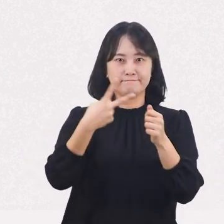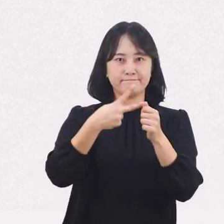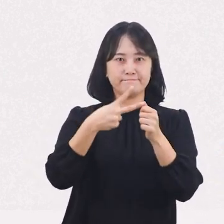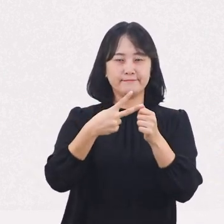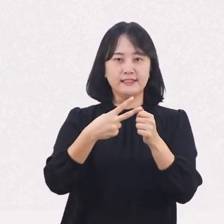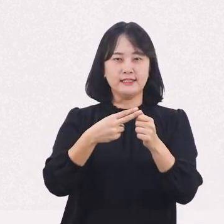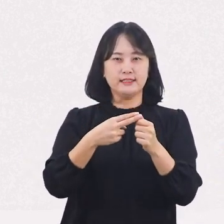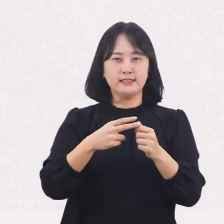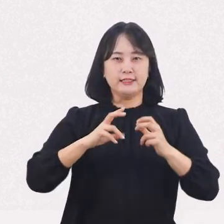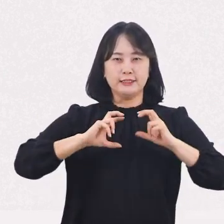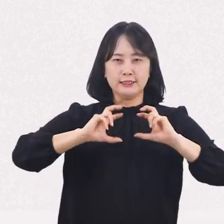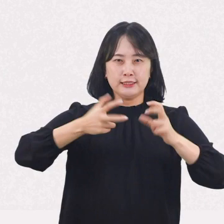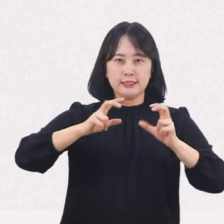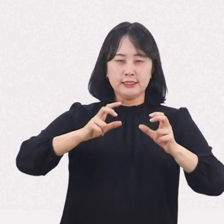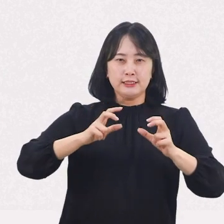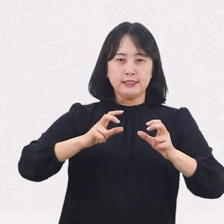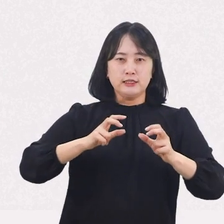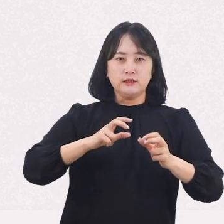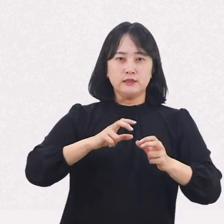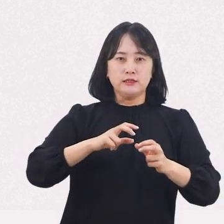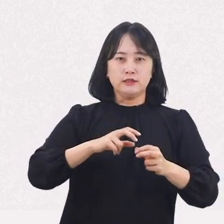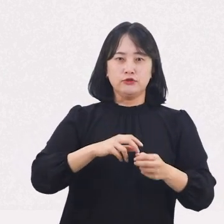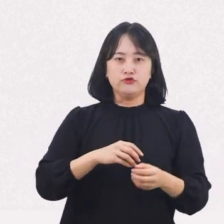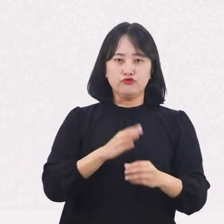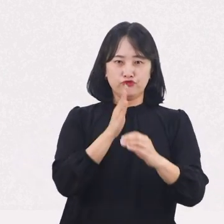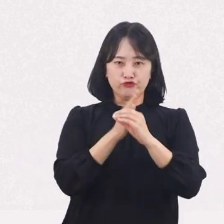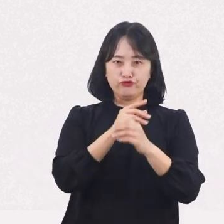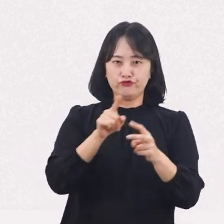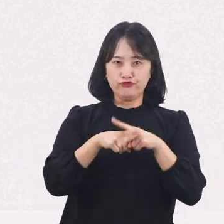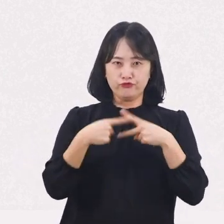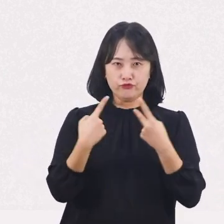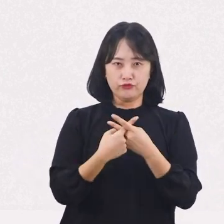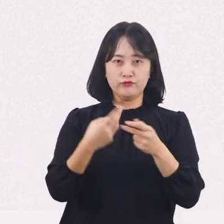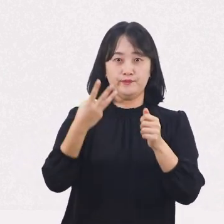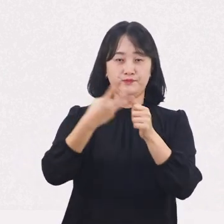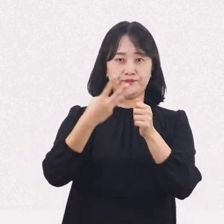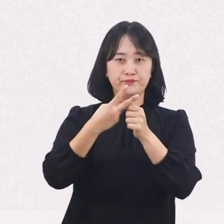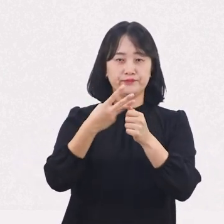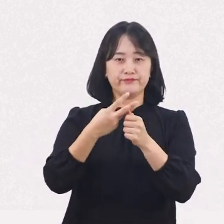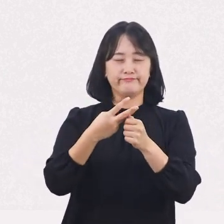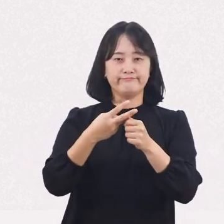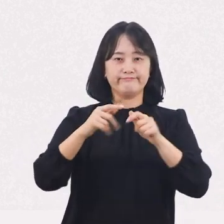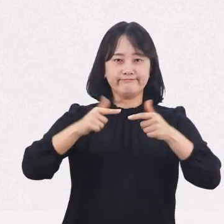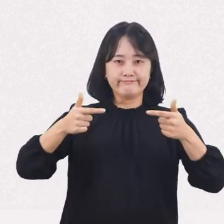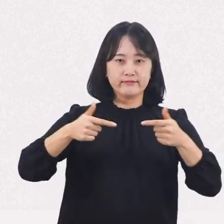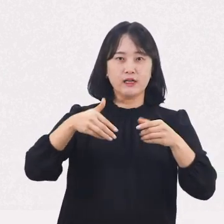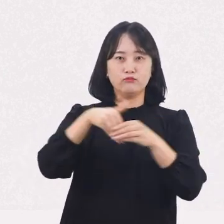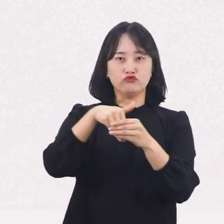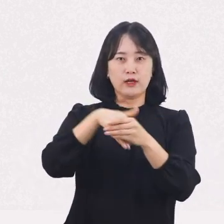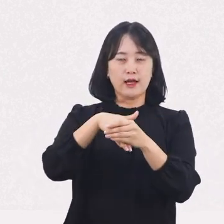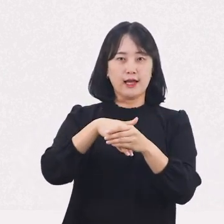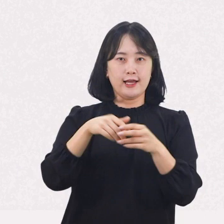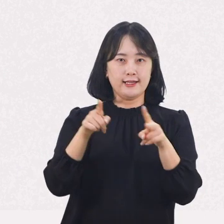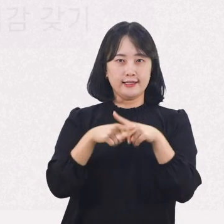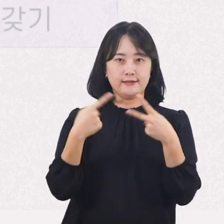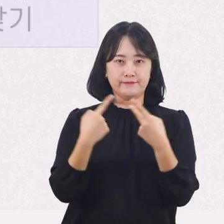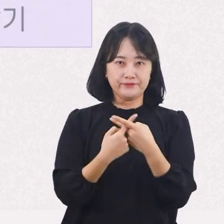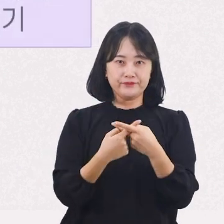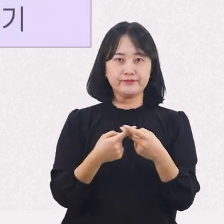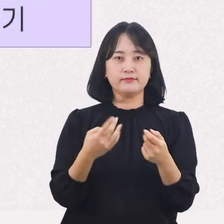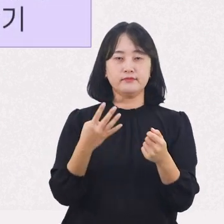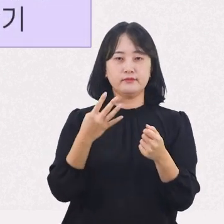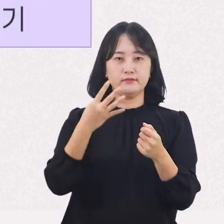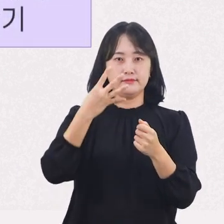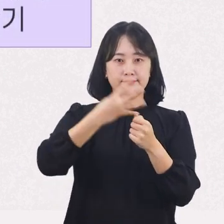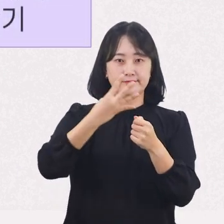2. 전지구적 쟁점 이해하기. 3. 다양한 문화와 관점 이해하기.